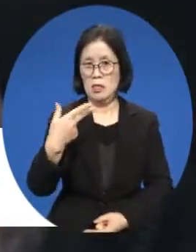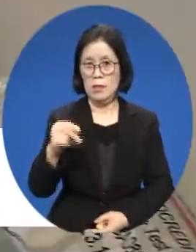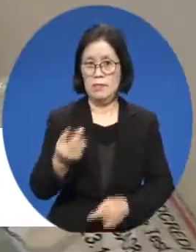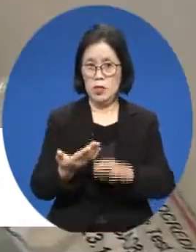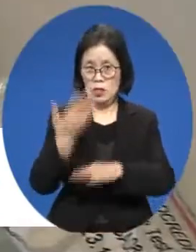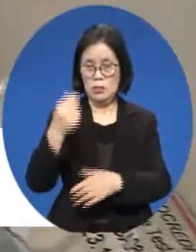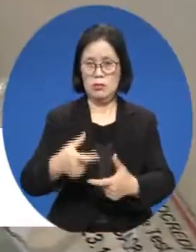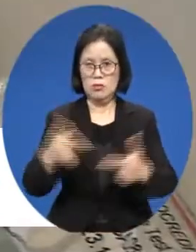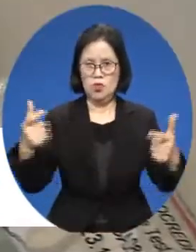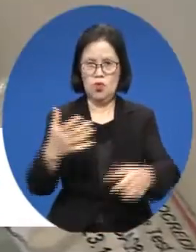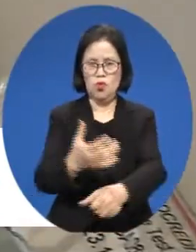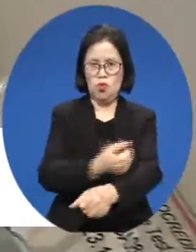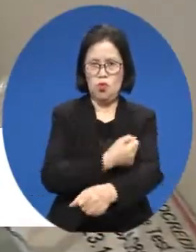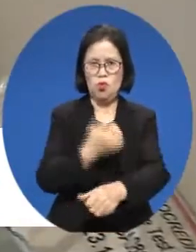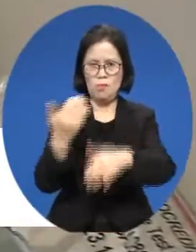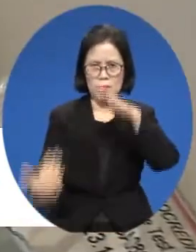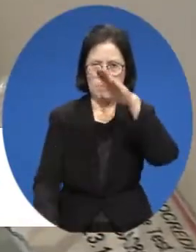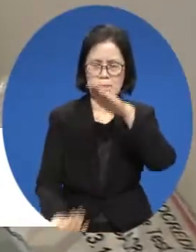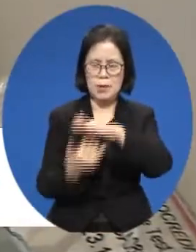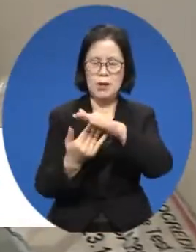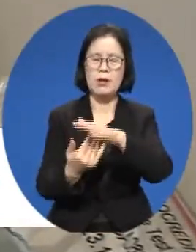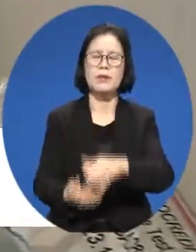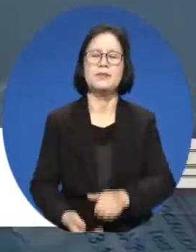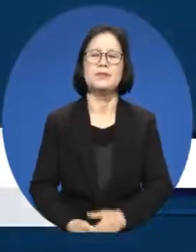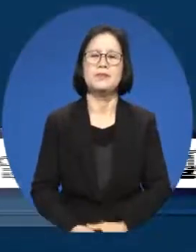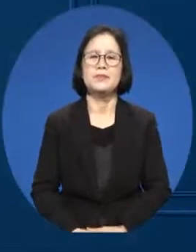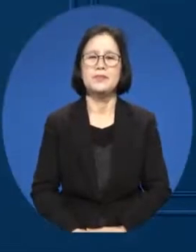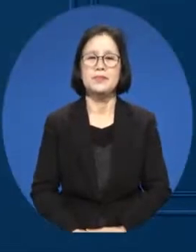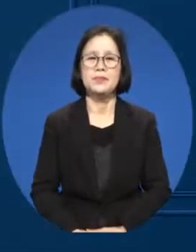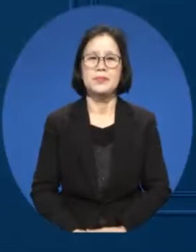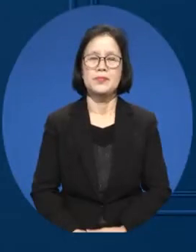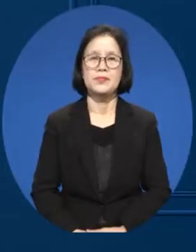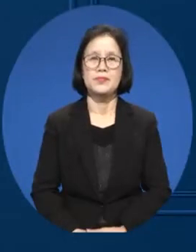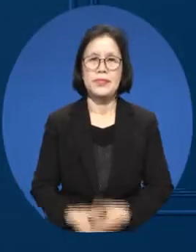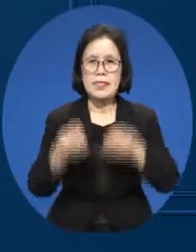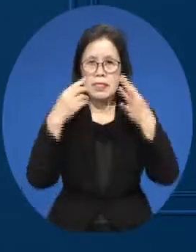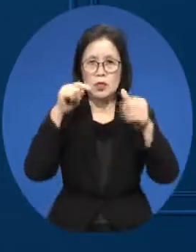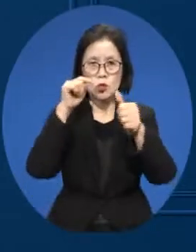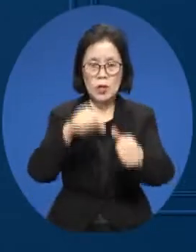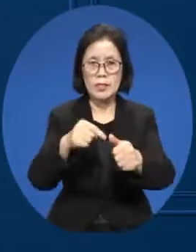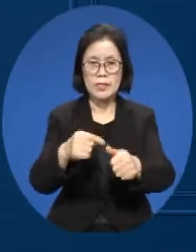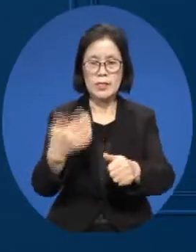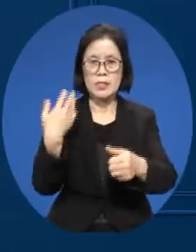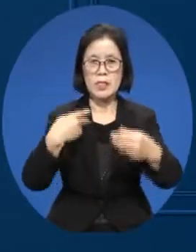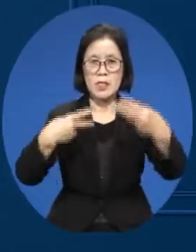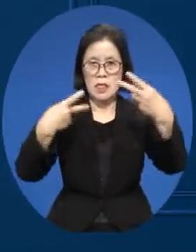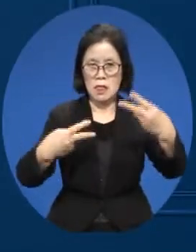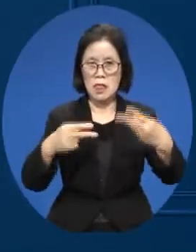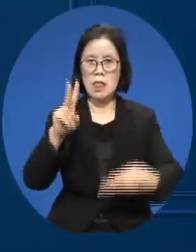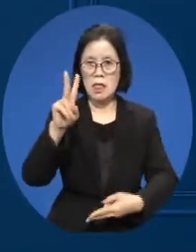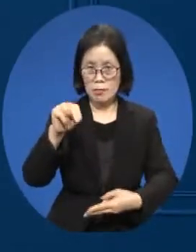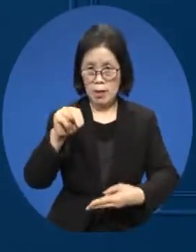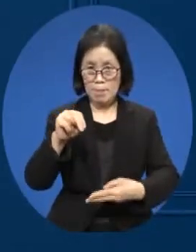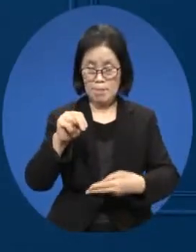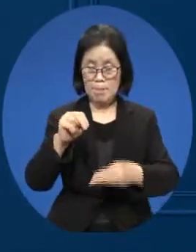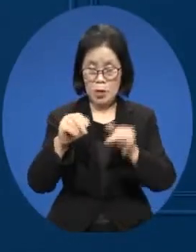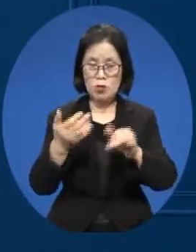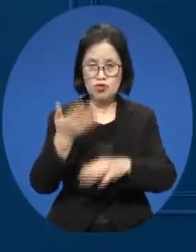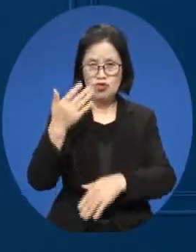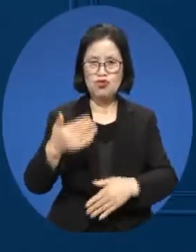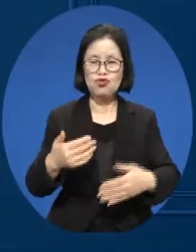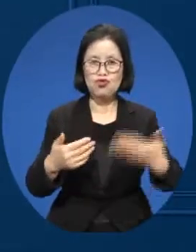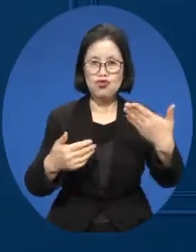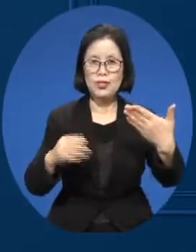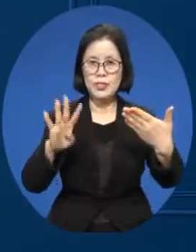늘면서 역대 최다 기록을 또다시 경신했습니다. 신규 확진자는 지난 2일 2만 명을 넘긴 후 9일 4만